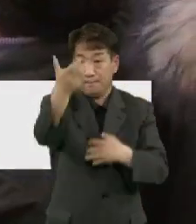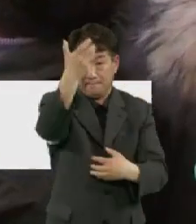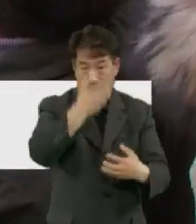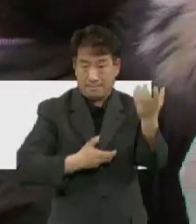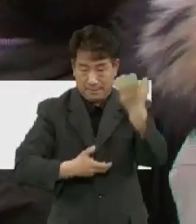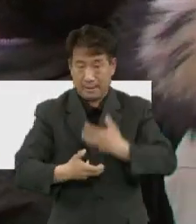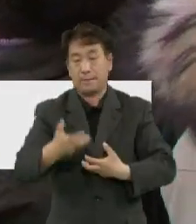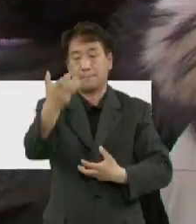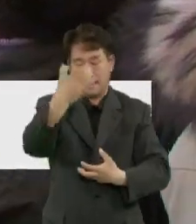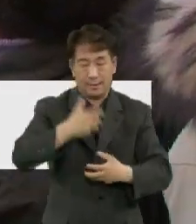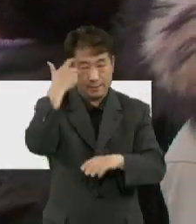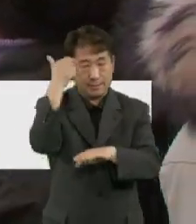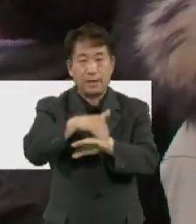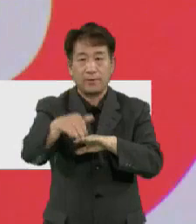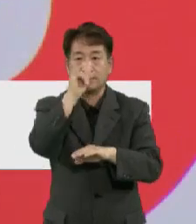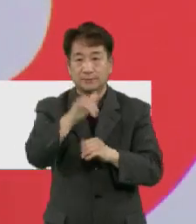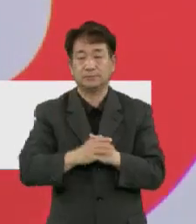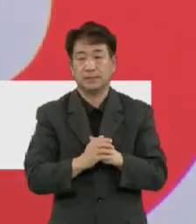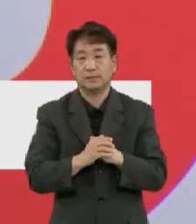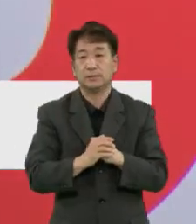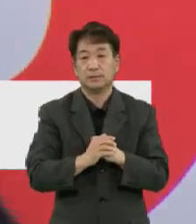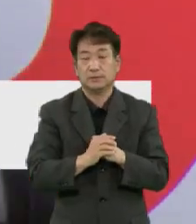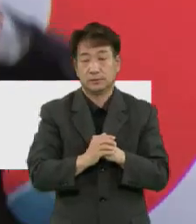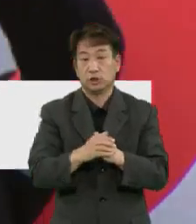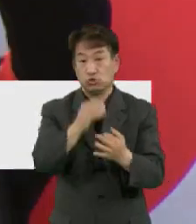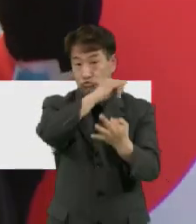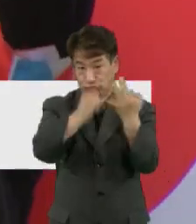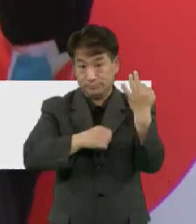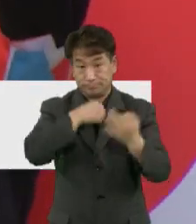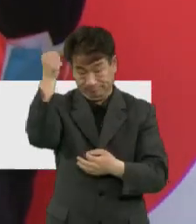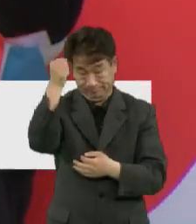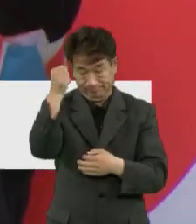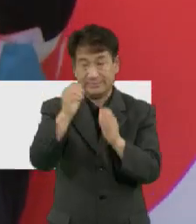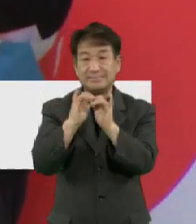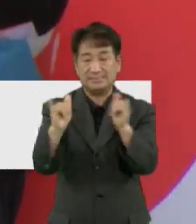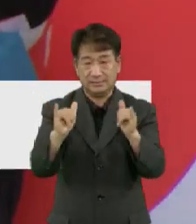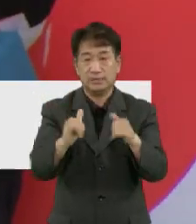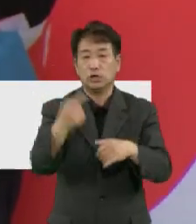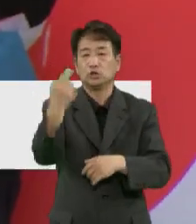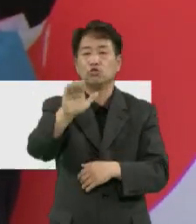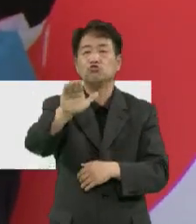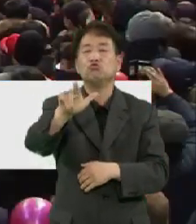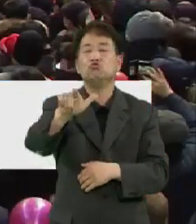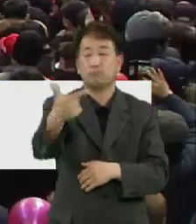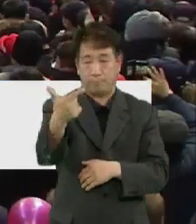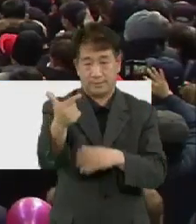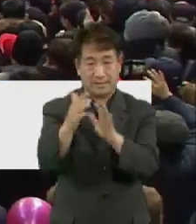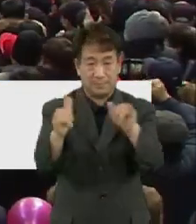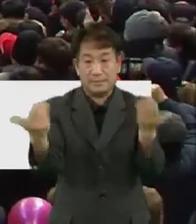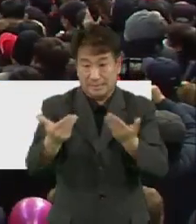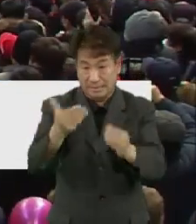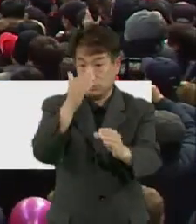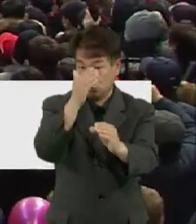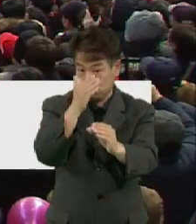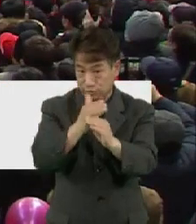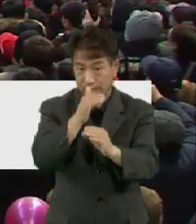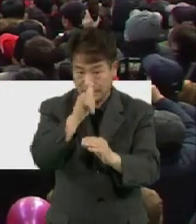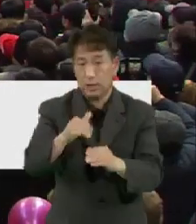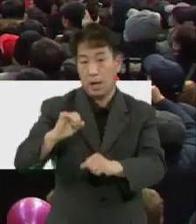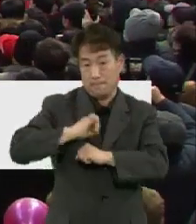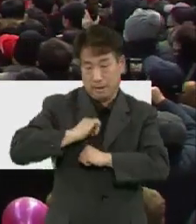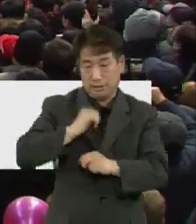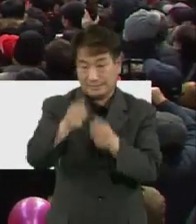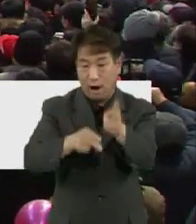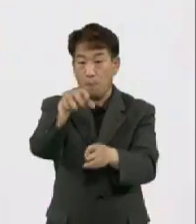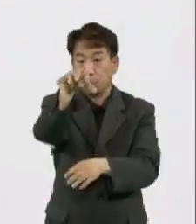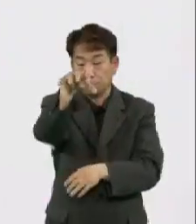현안들이 탄력을 받을 전망입니다. 윤석열 당선인은 1,600명가량 근무 중인 과천 방위사업청을 대전으로 이전하겠다고 약속한